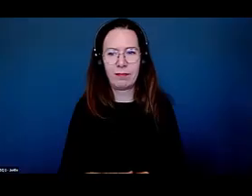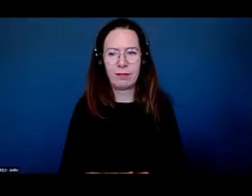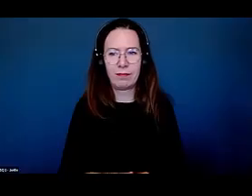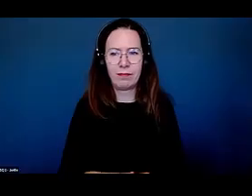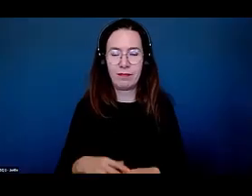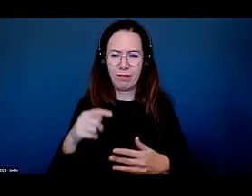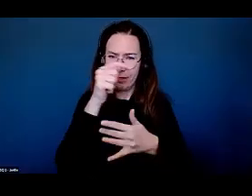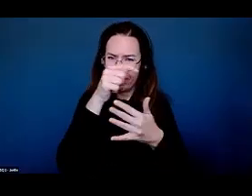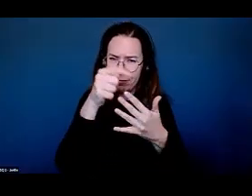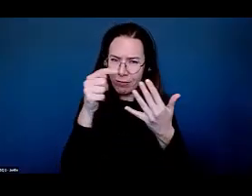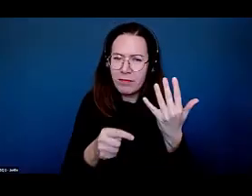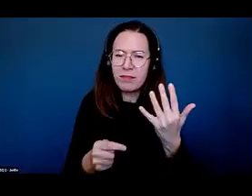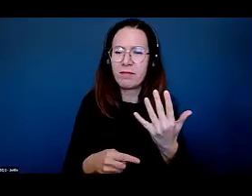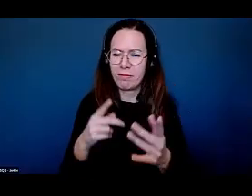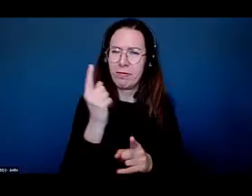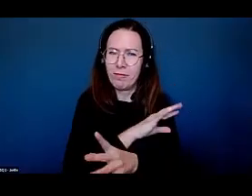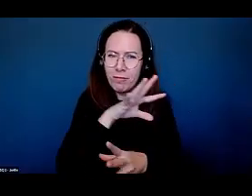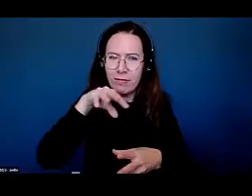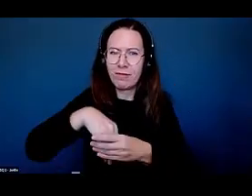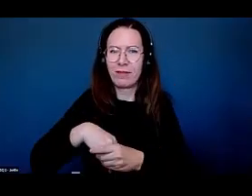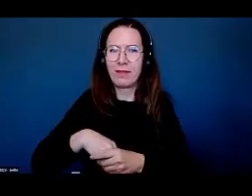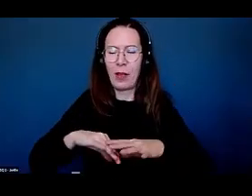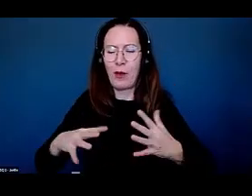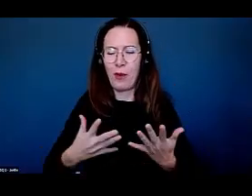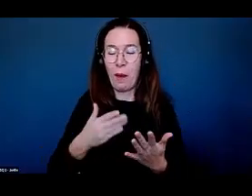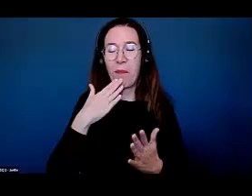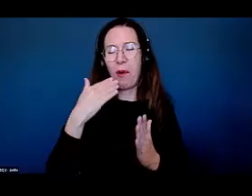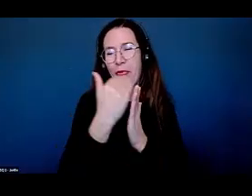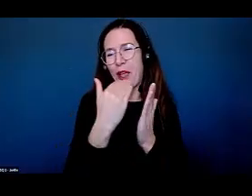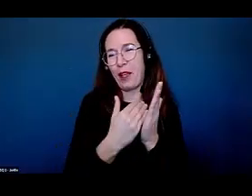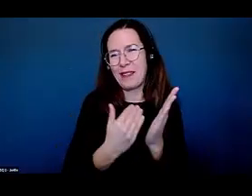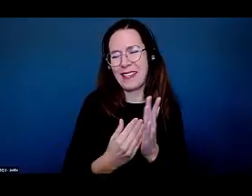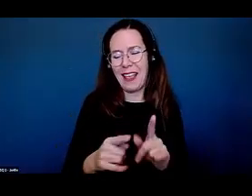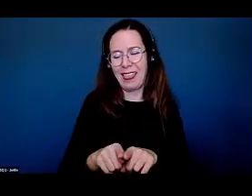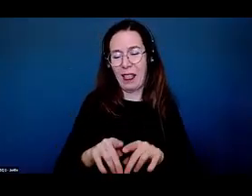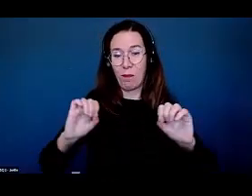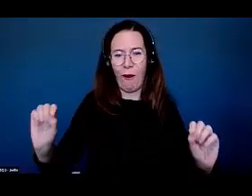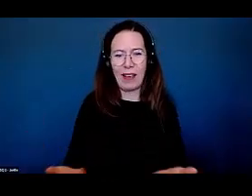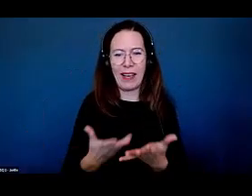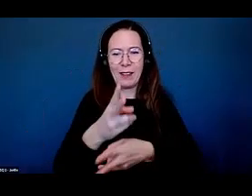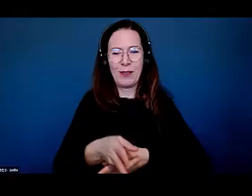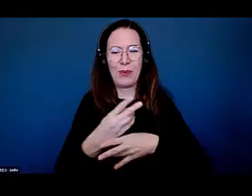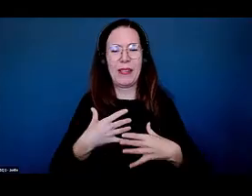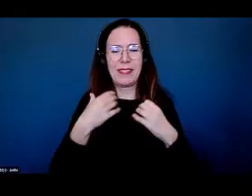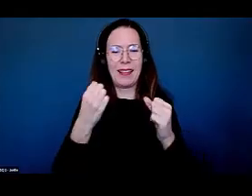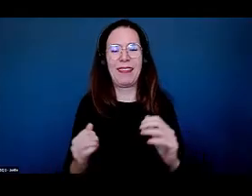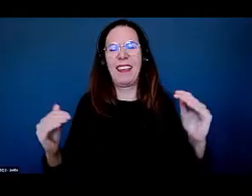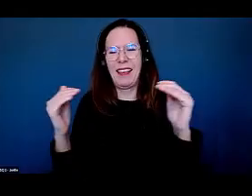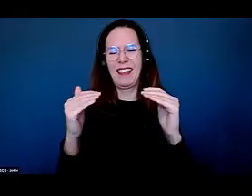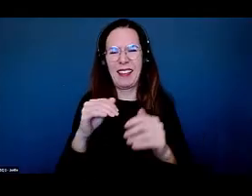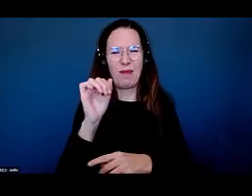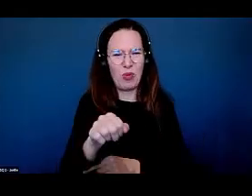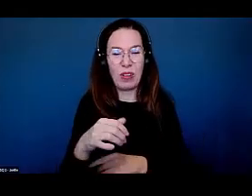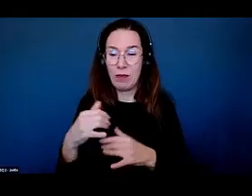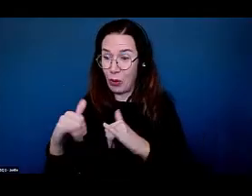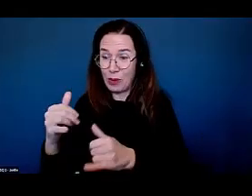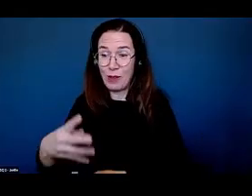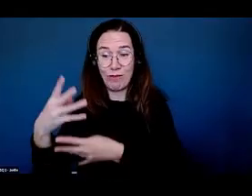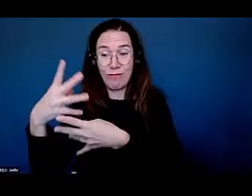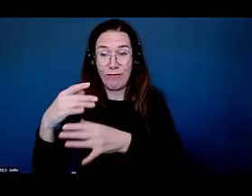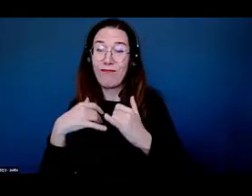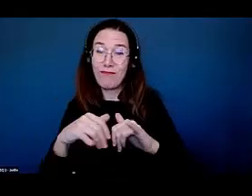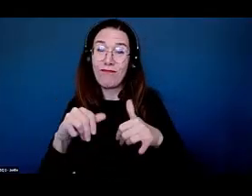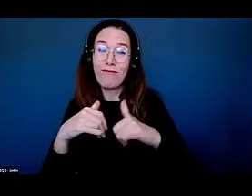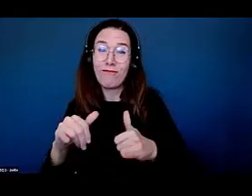Oui, bien sûr, tous ces ingrédients-là font partie de la recette pour créer des soins de santé plus équitables. Continuez